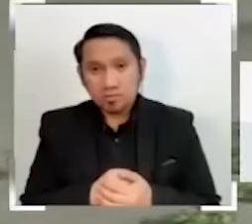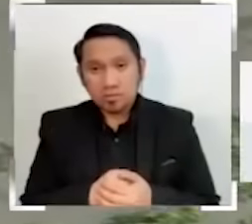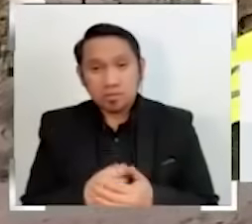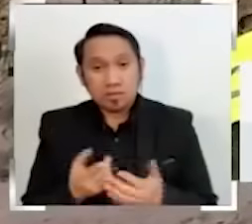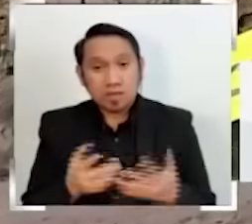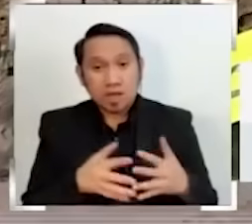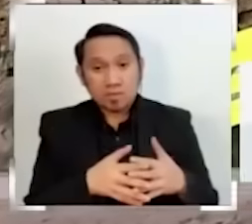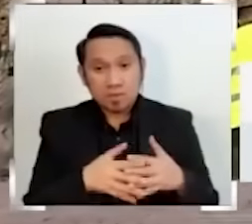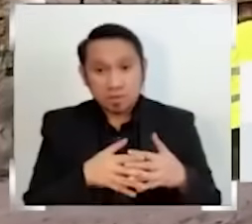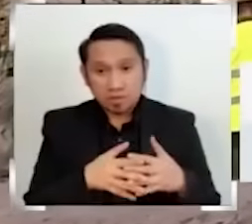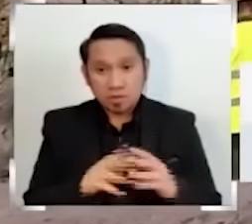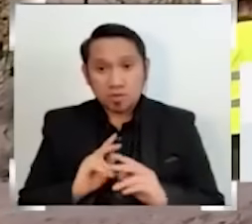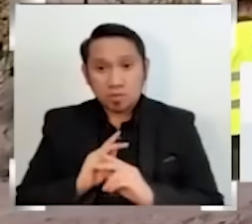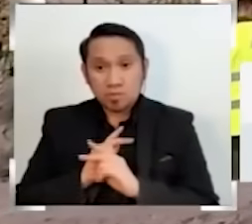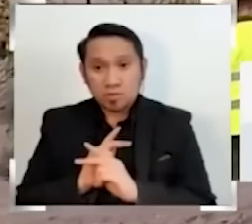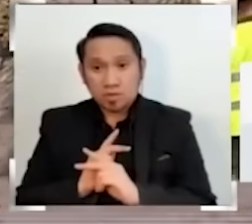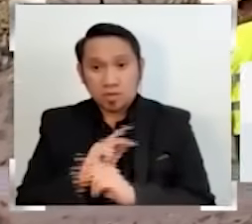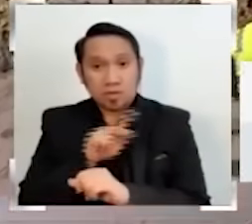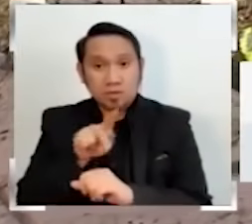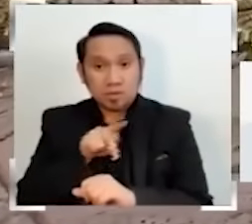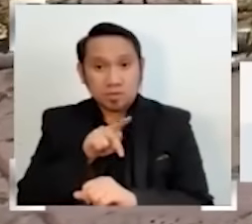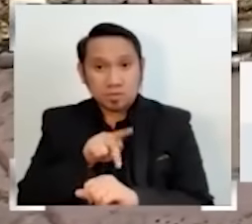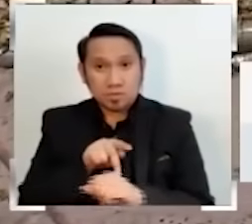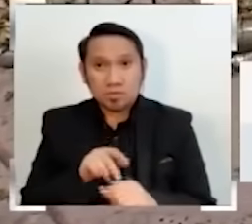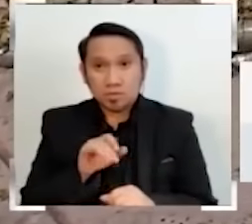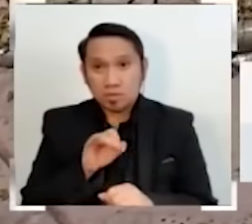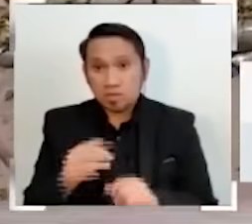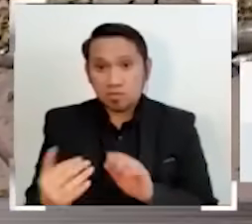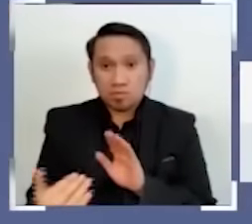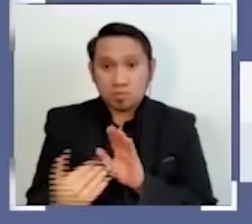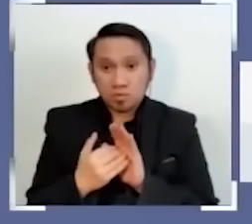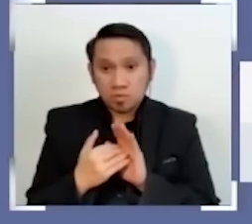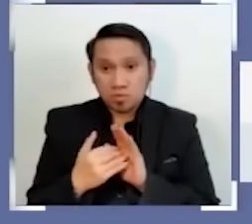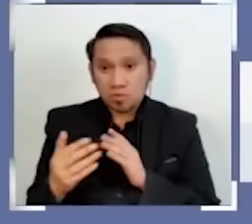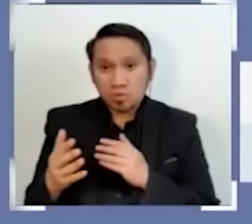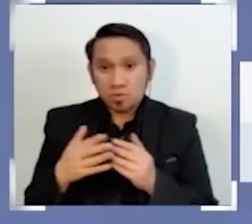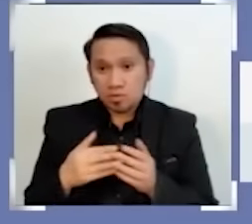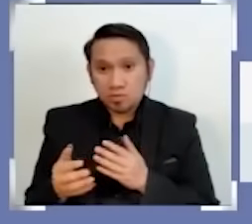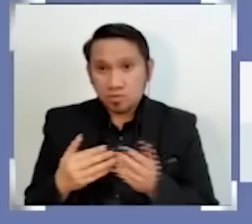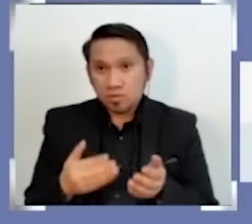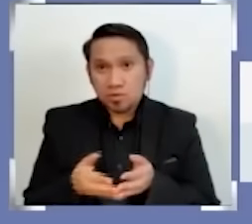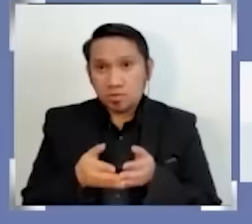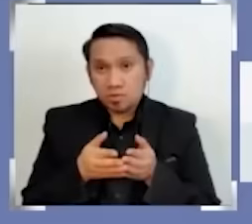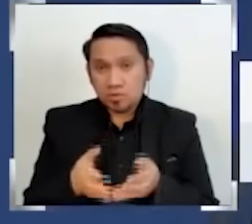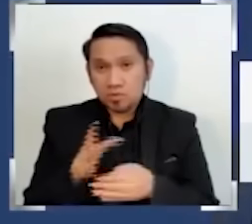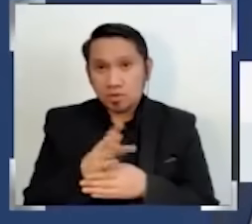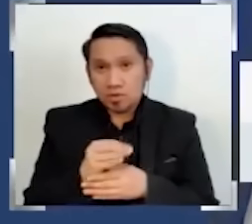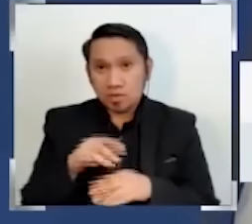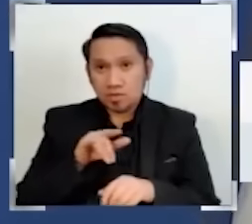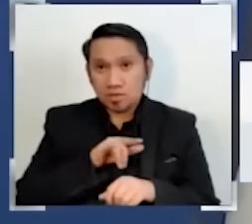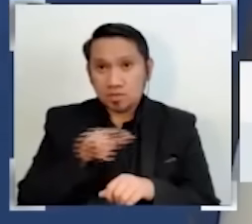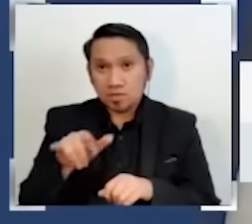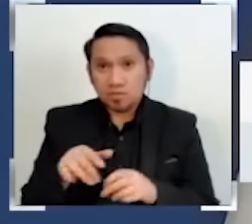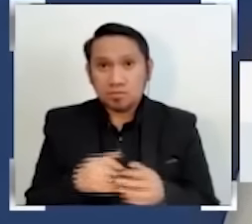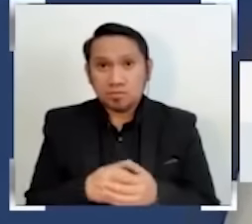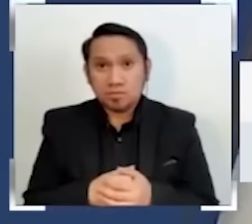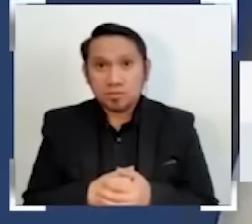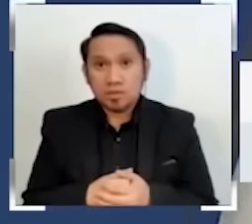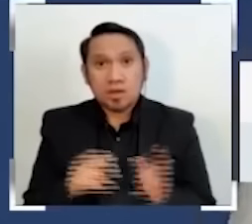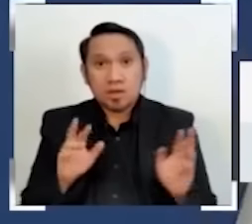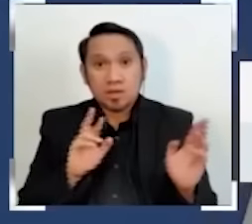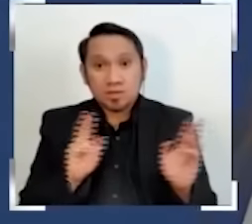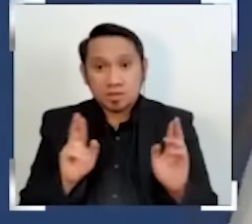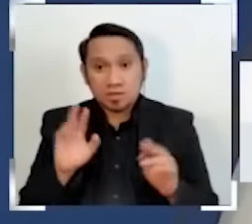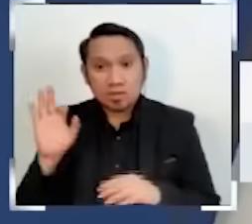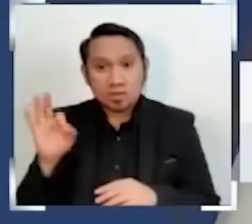na protektahan ang Pilipinas sa oras na atakihin ang anumang sasakyang pandagat at himpapawid nito. Handa rin daw ang France